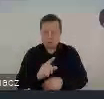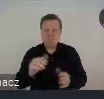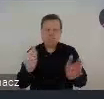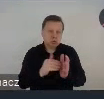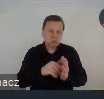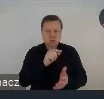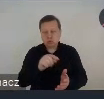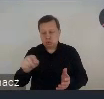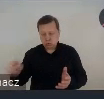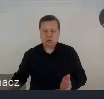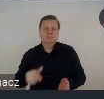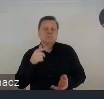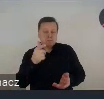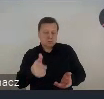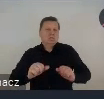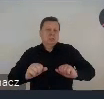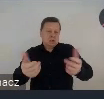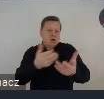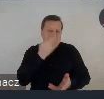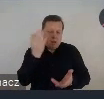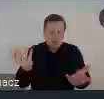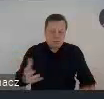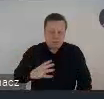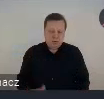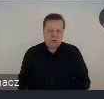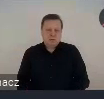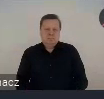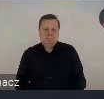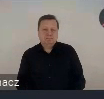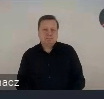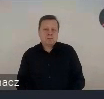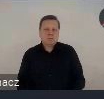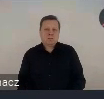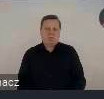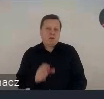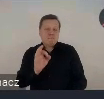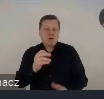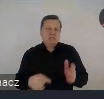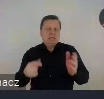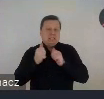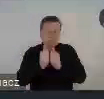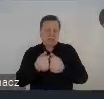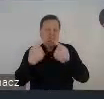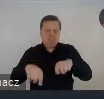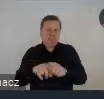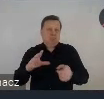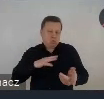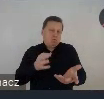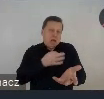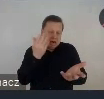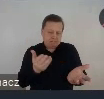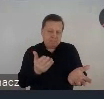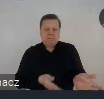dzięki tym urządzeniom cech mógł działać sprawniej i lepiej realizować swoje zadania.